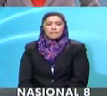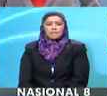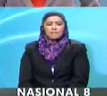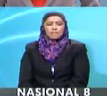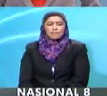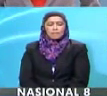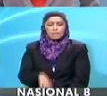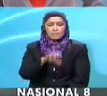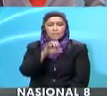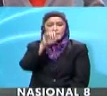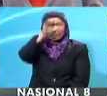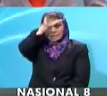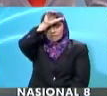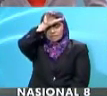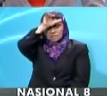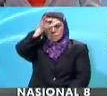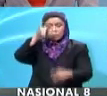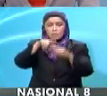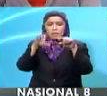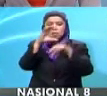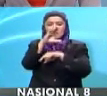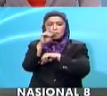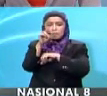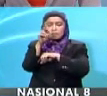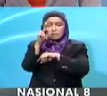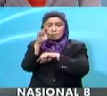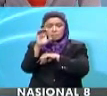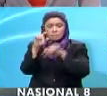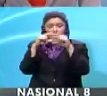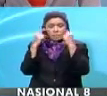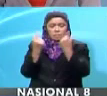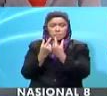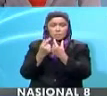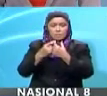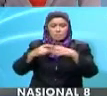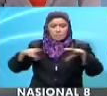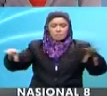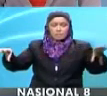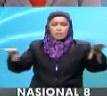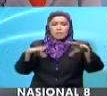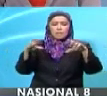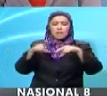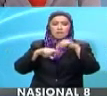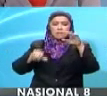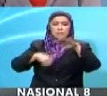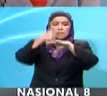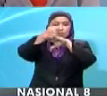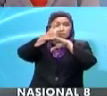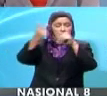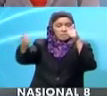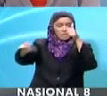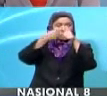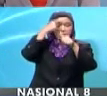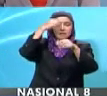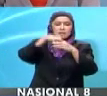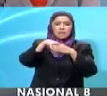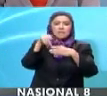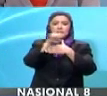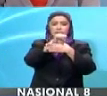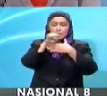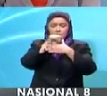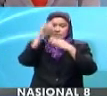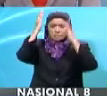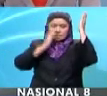Survey Construction Group Berhad yang membuat kemunculan sulung di pasaran utama bursa Malaysia hari ini mencatat premium